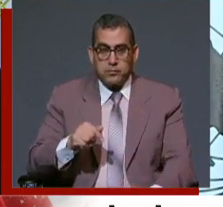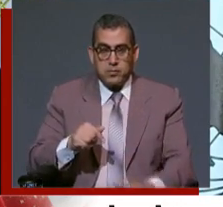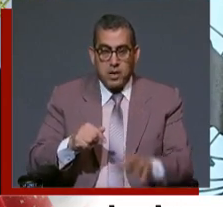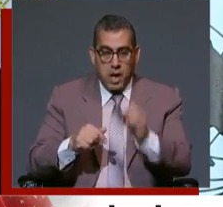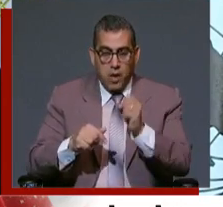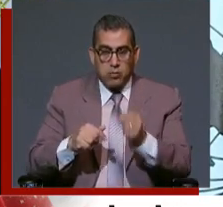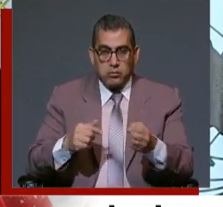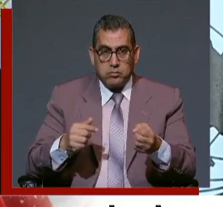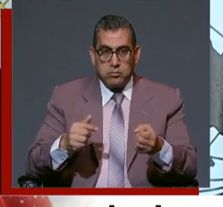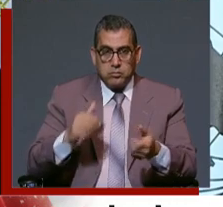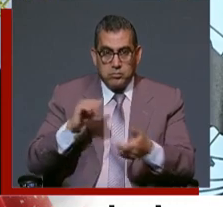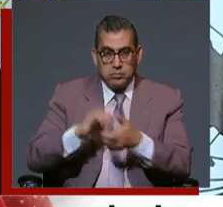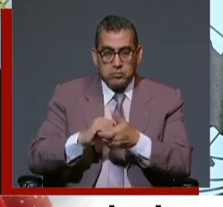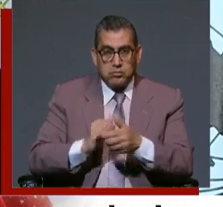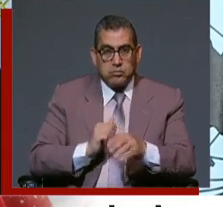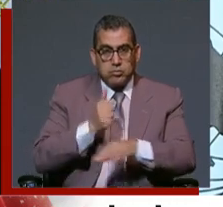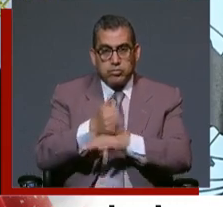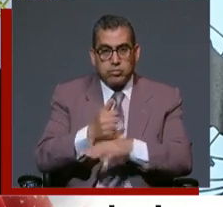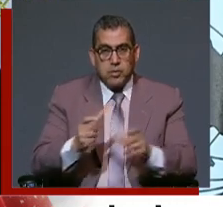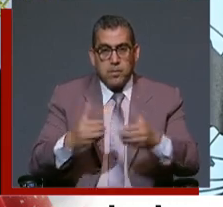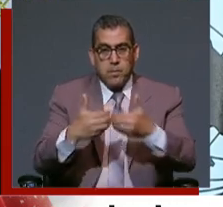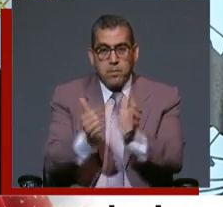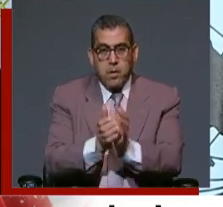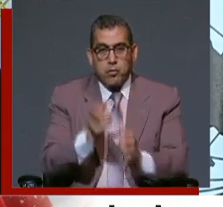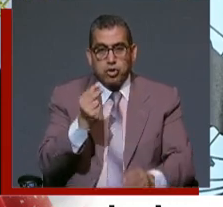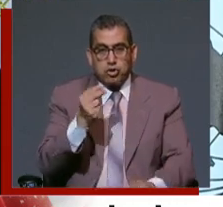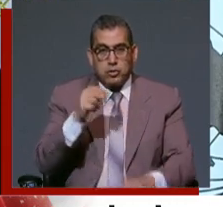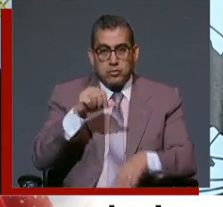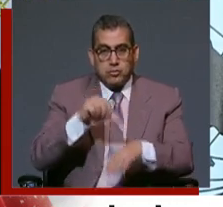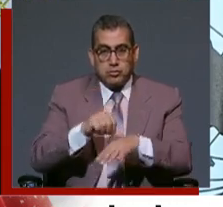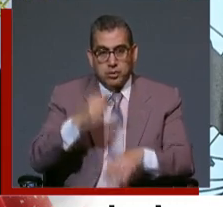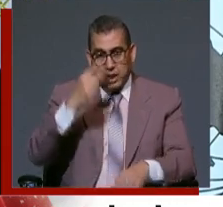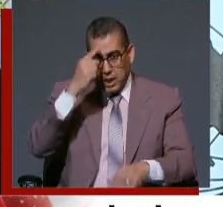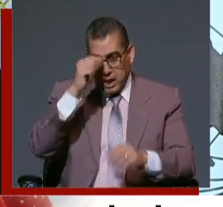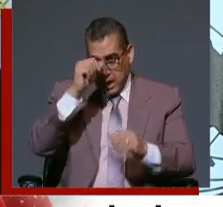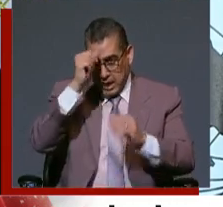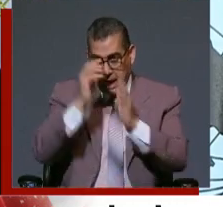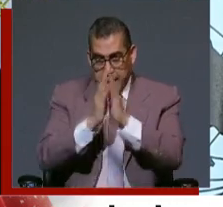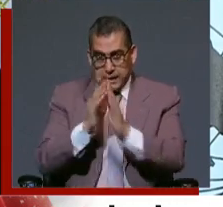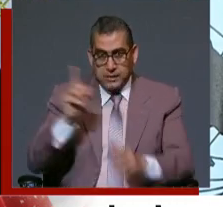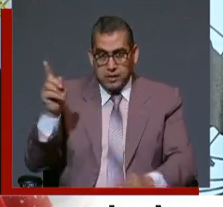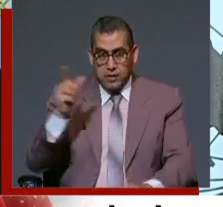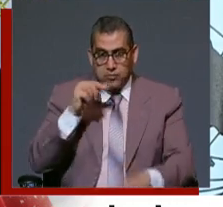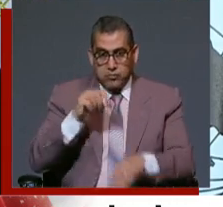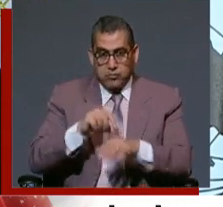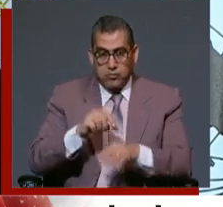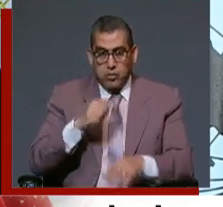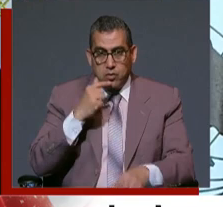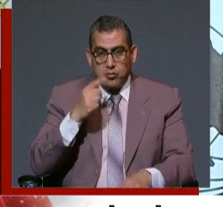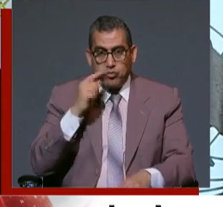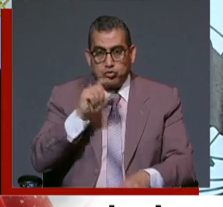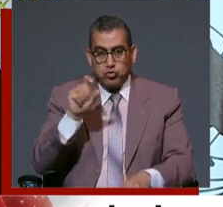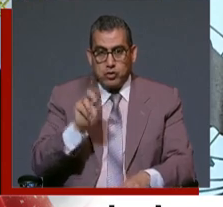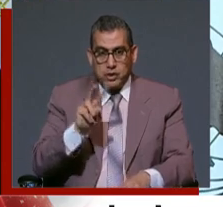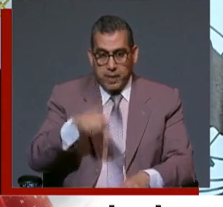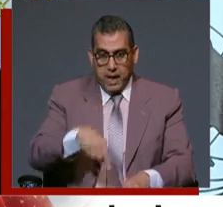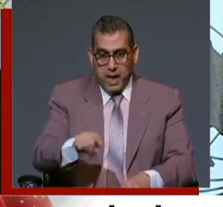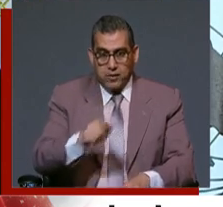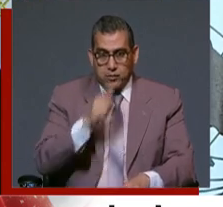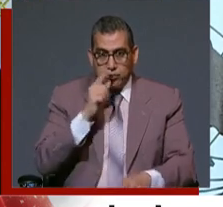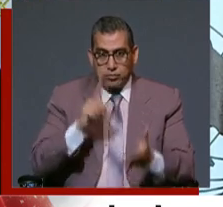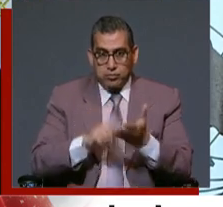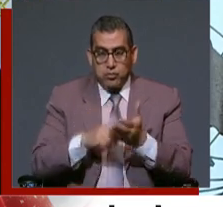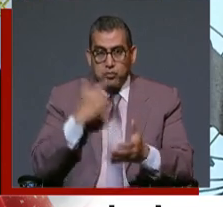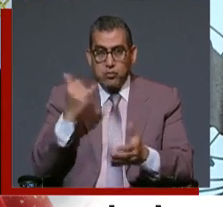انضمام لقمة مجموعة الـ20 في الهند في شهر سبتمبر أيلول القادم، وعلينا